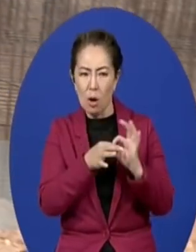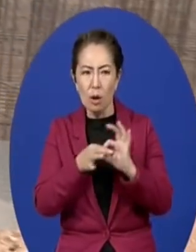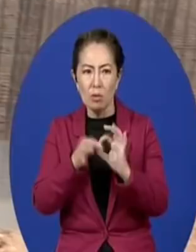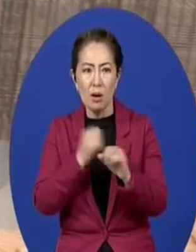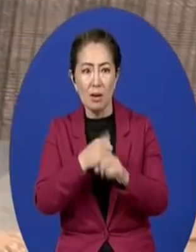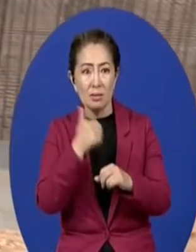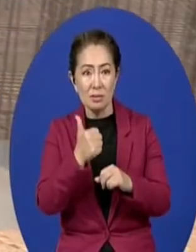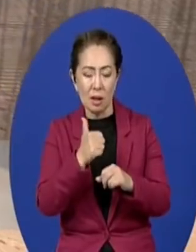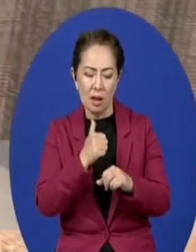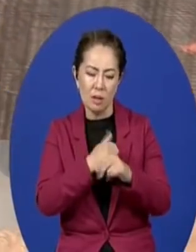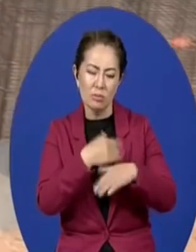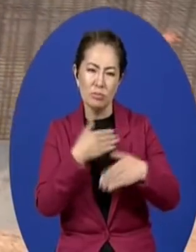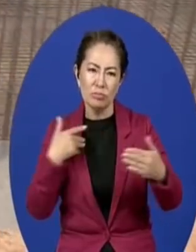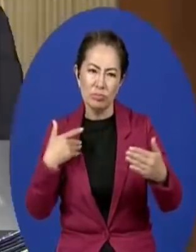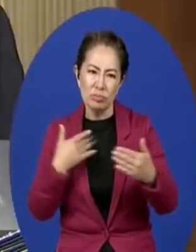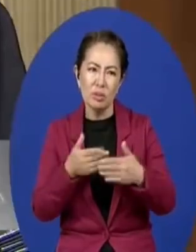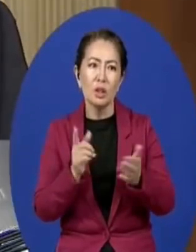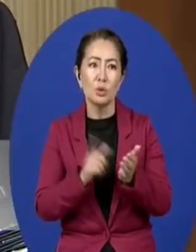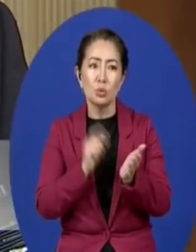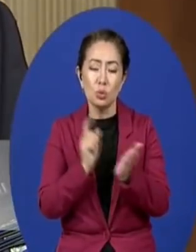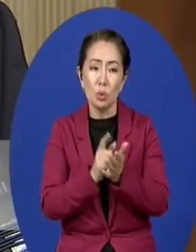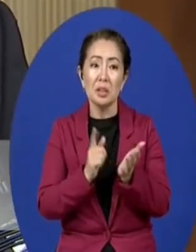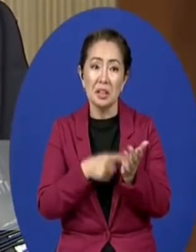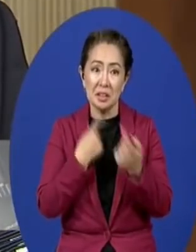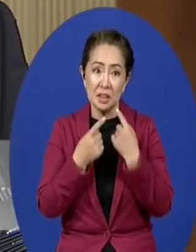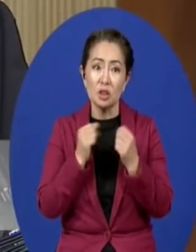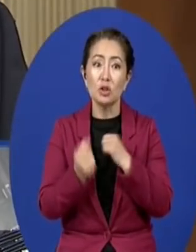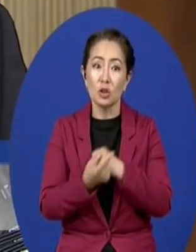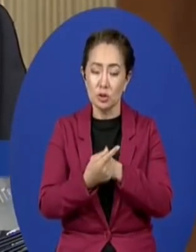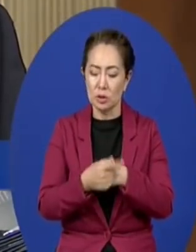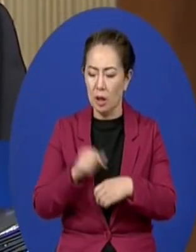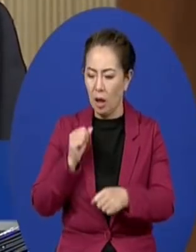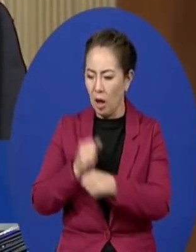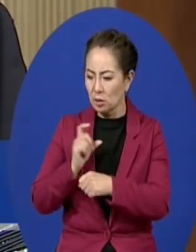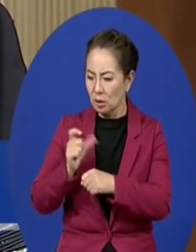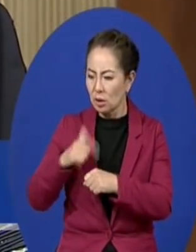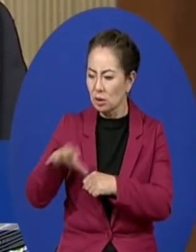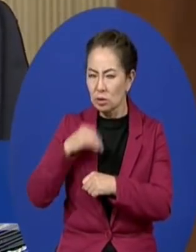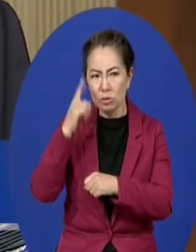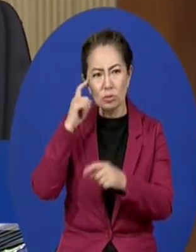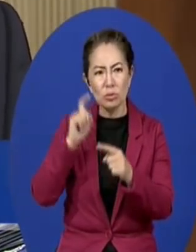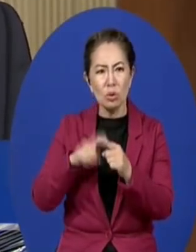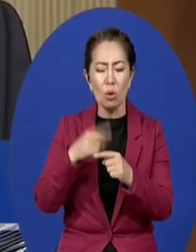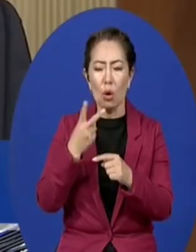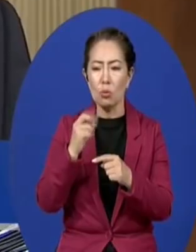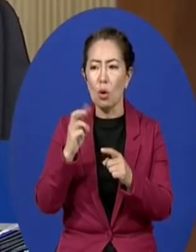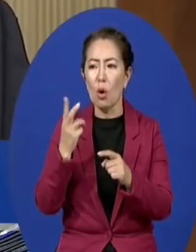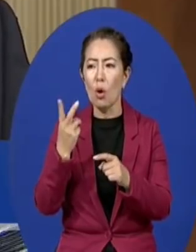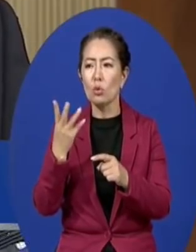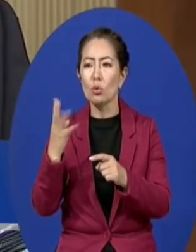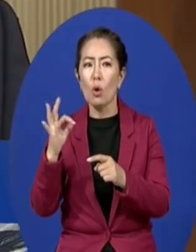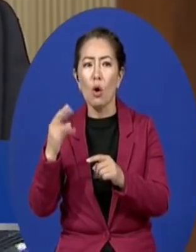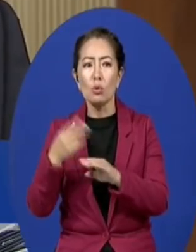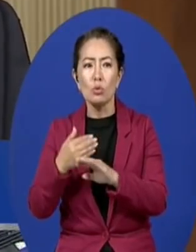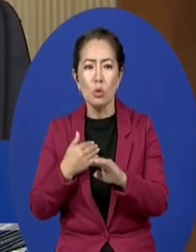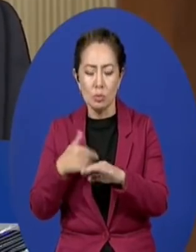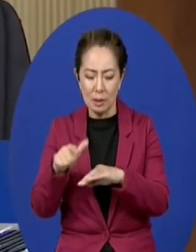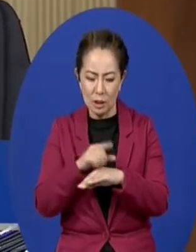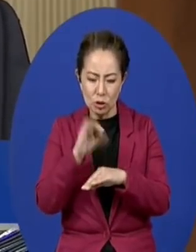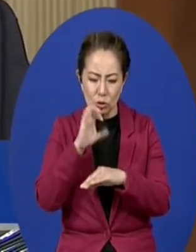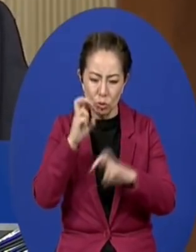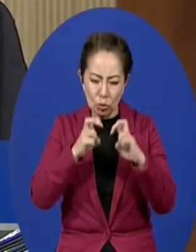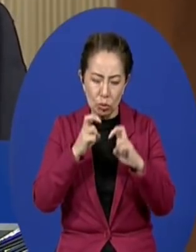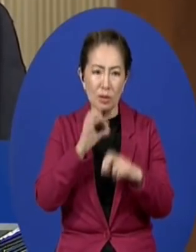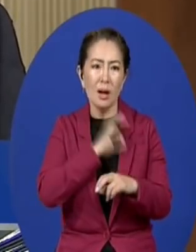нь чухал гэдгийг онцоллоо. Энэ ажлын хэсгийн зорилго бол цаг хугацаанд нь буюу 24 оноос өмнө энэ газрын тосны үйлдвэрийг